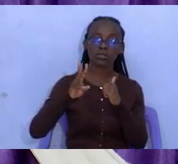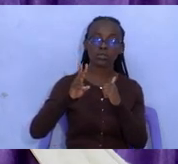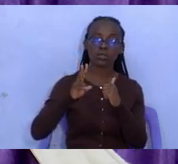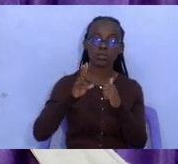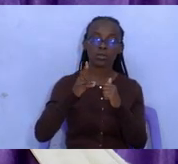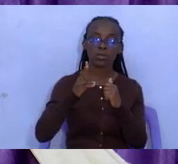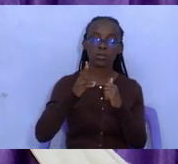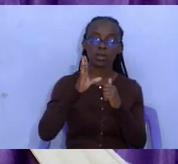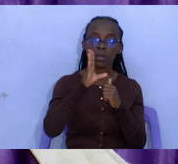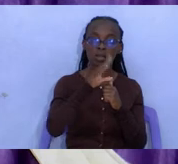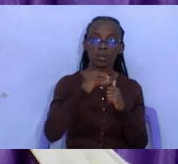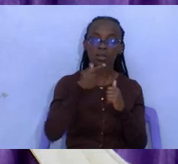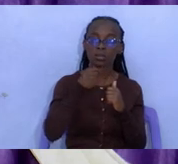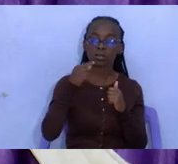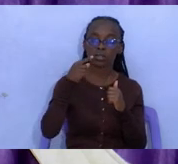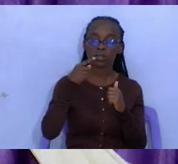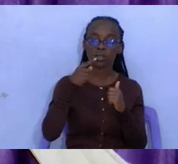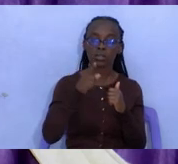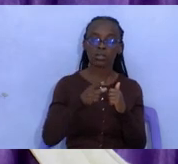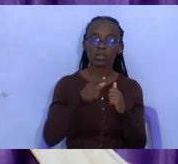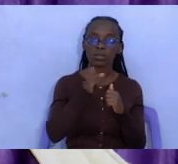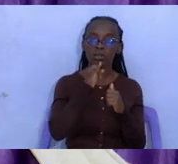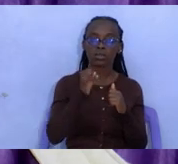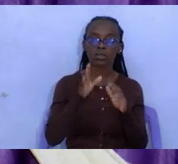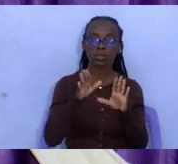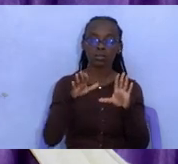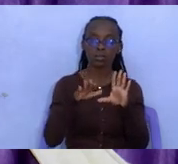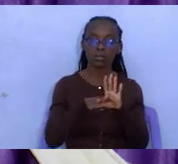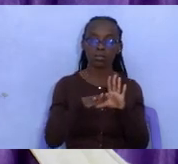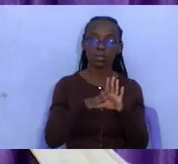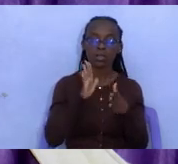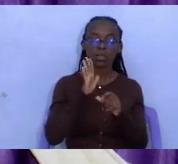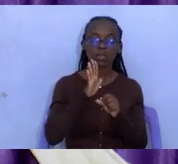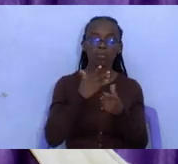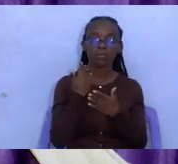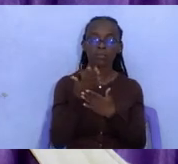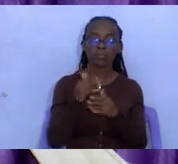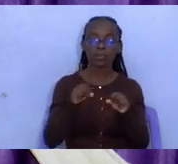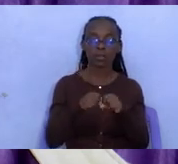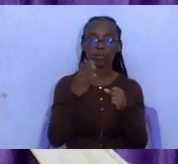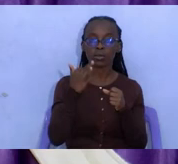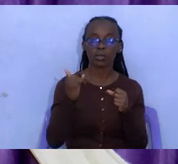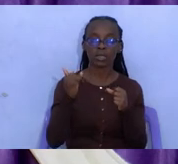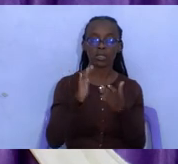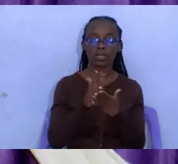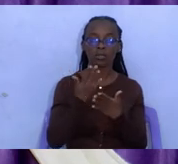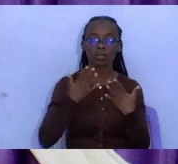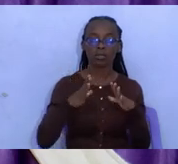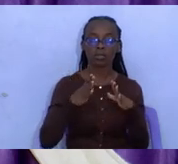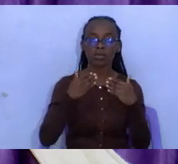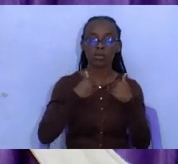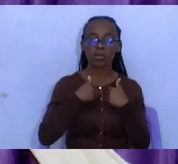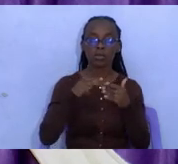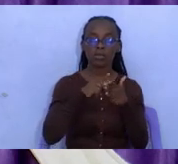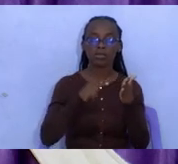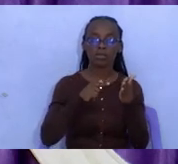A good child of God. Mambo haya yanatendeka kwa sababu wengine hatukupata hiyo ufahamu. Lakini ni vizuri. Maandiko inasema alijitia nia kumtafuta